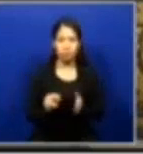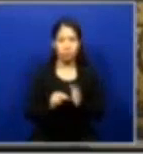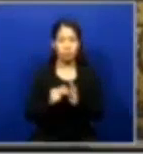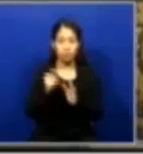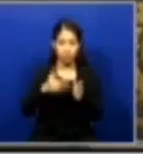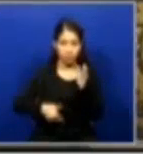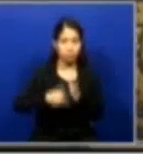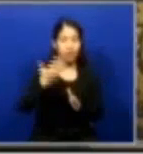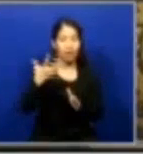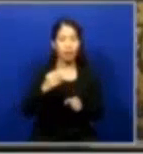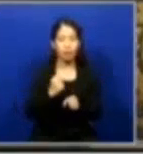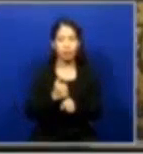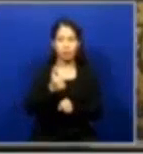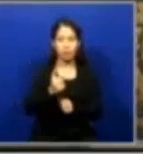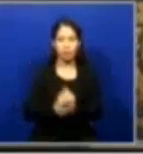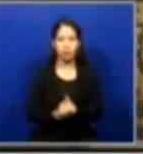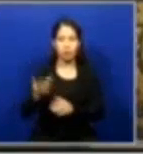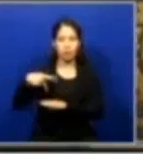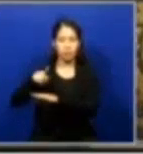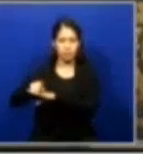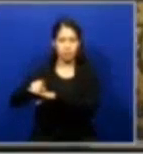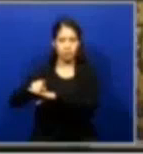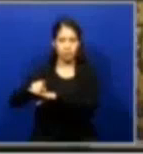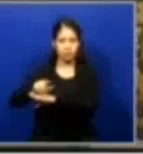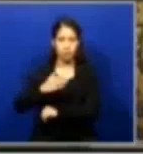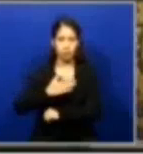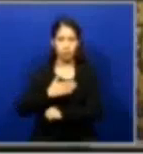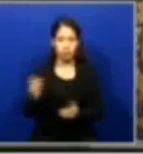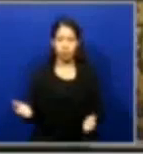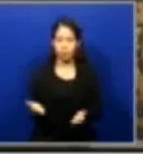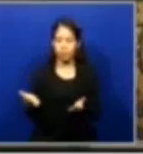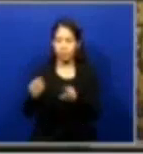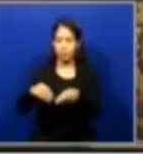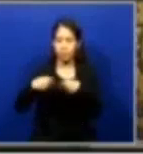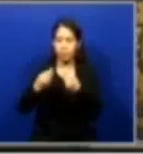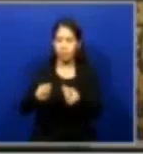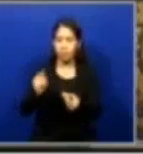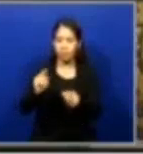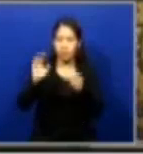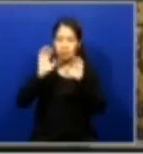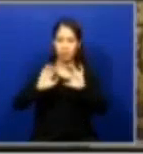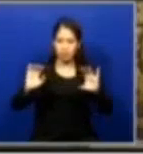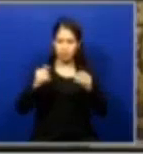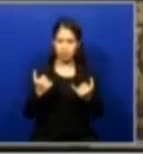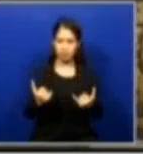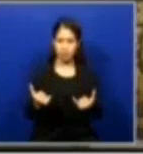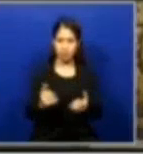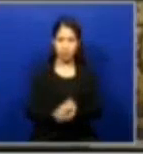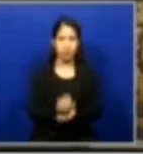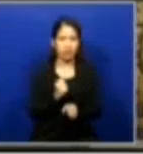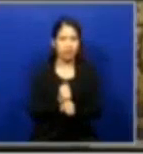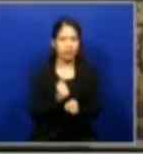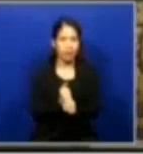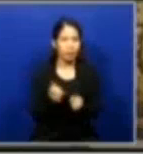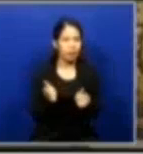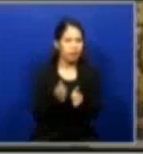านแล้วทำได้หมดครับท่านประธานครับผมสนับสนุนใ รัฐบาลนี้เนี่ยนี่ทำสิ่งเล็กๆเนี่ย